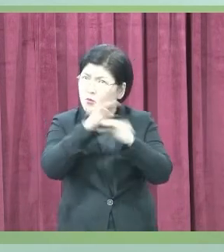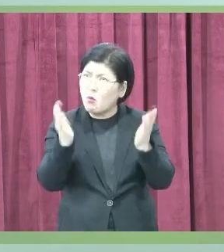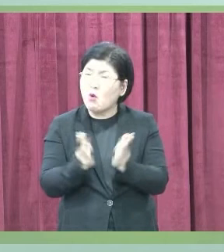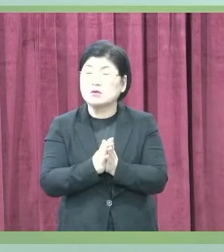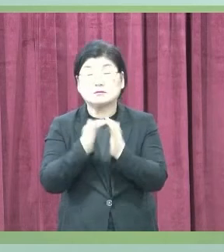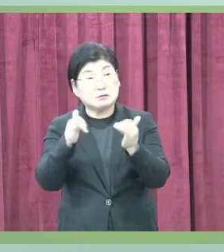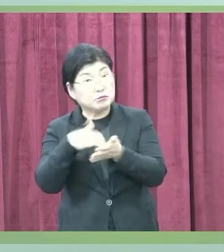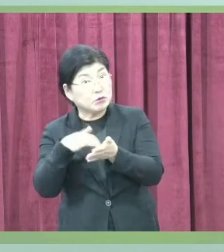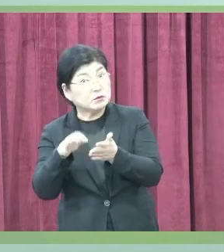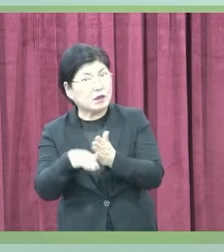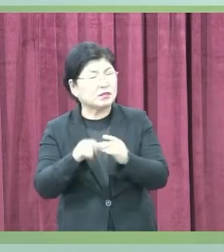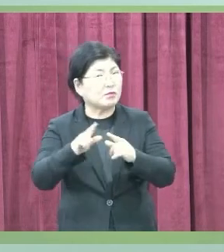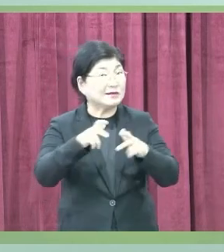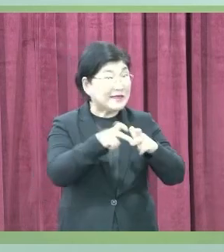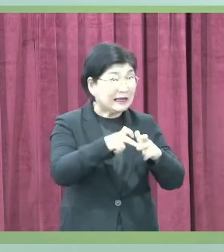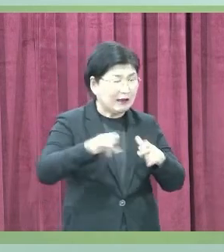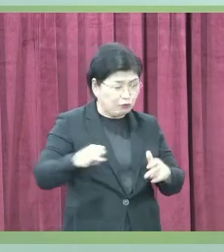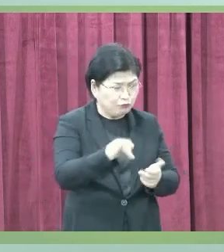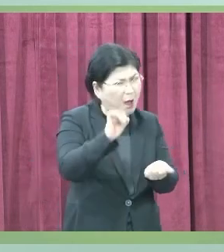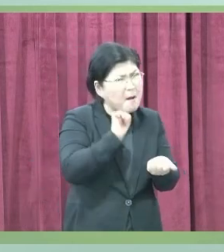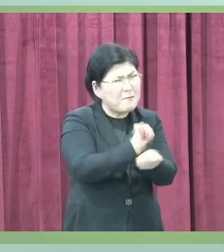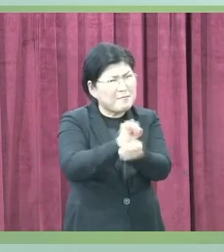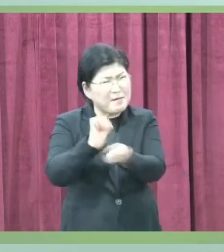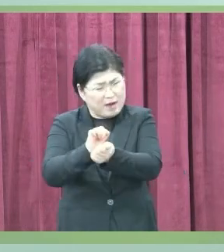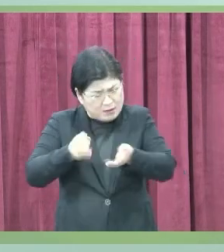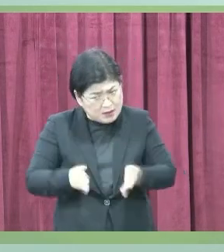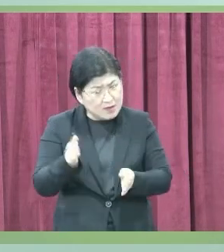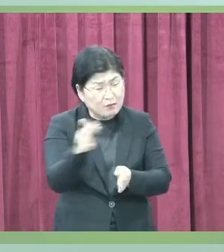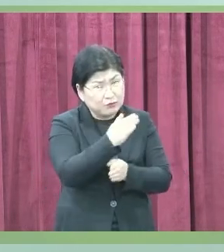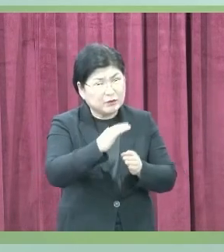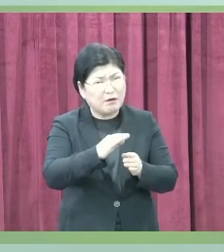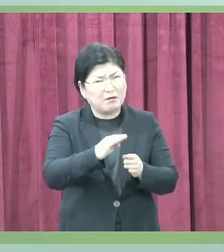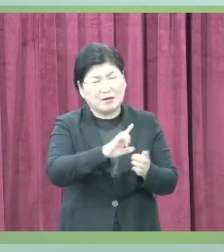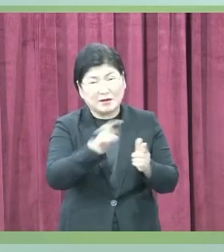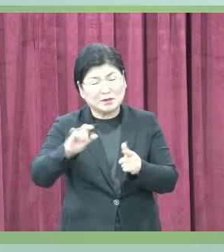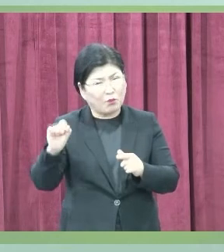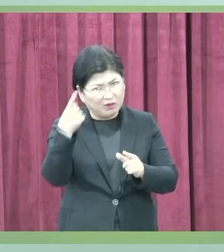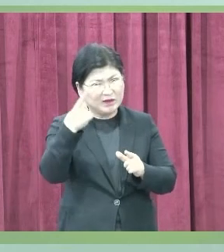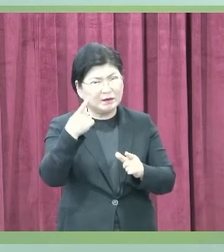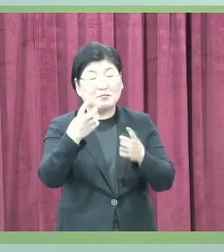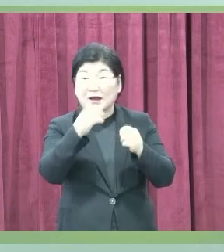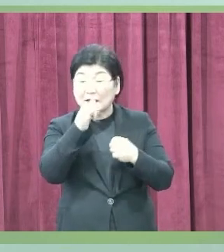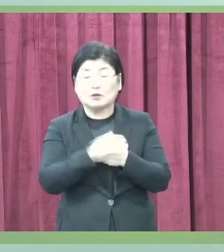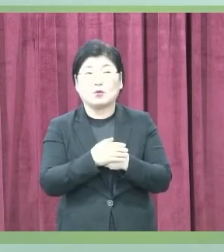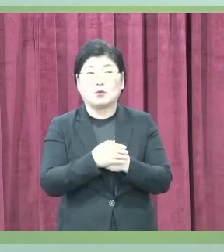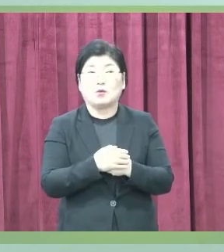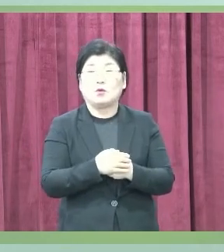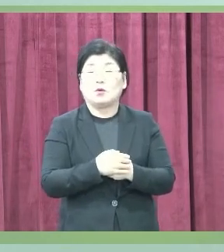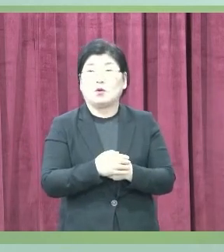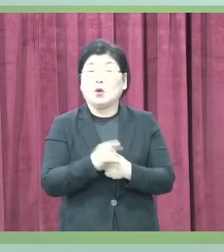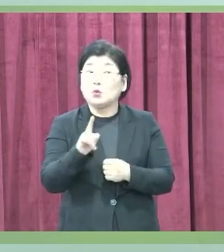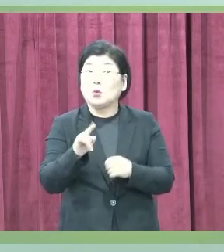때 장애인이 세균성 질환, 인플루엔자, 선천 기형 이런 게 좀 상위에 올라가 있고 좀 비슷합니다. 요건 이제